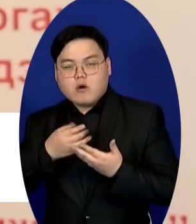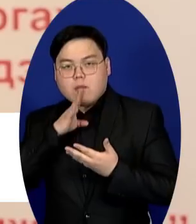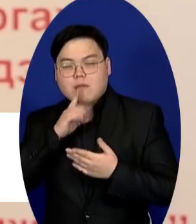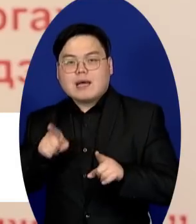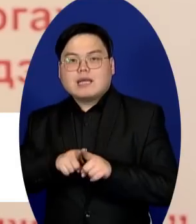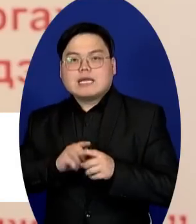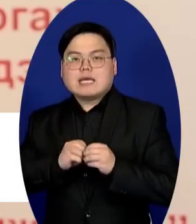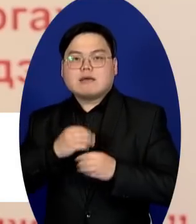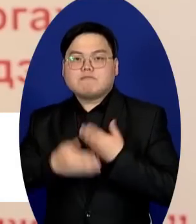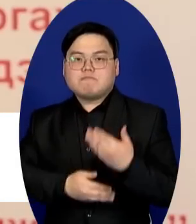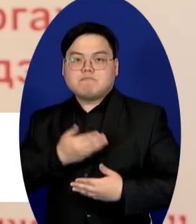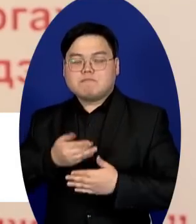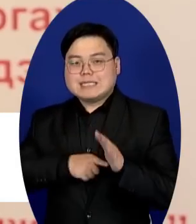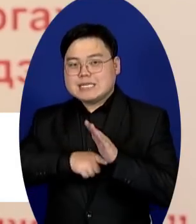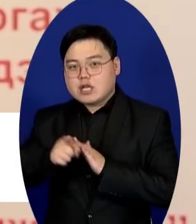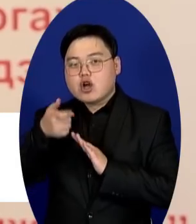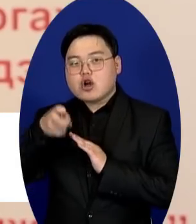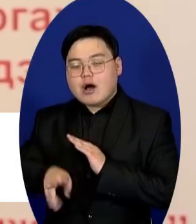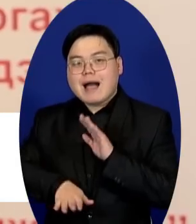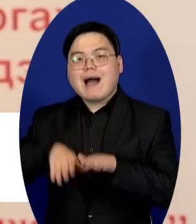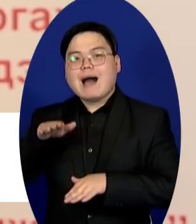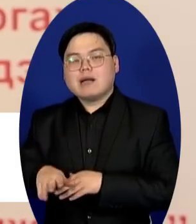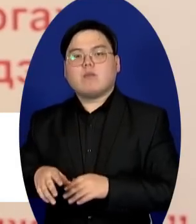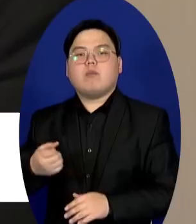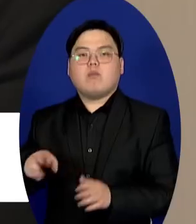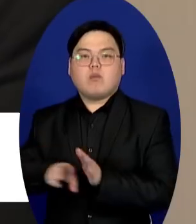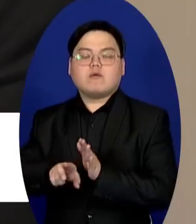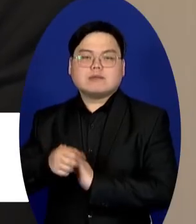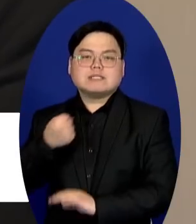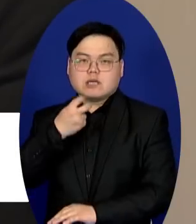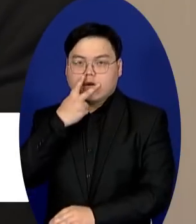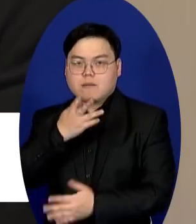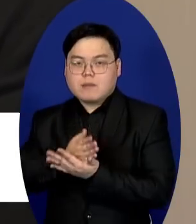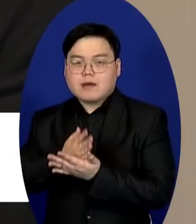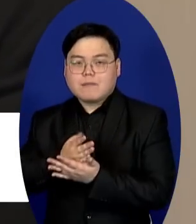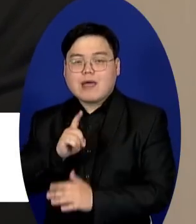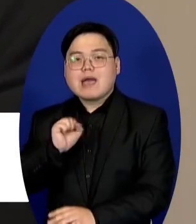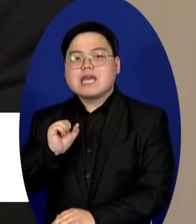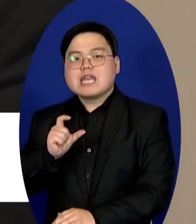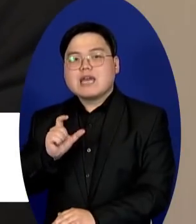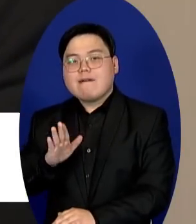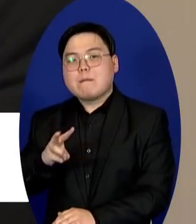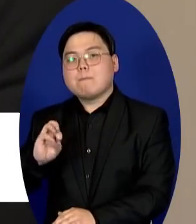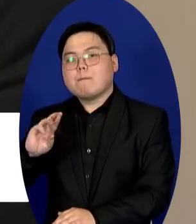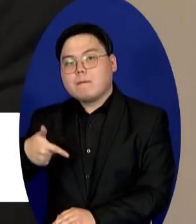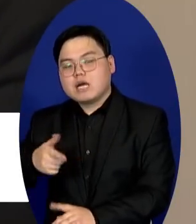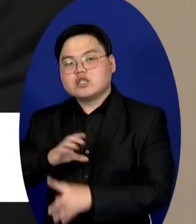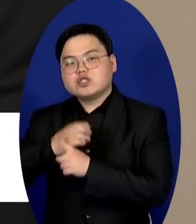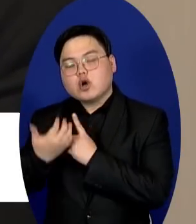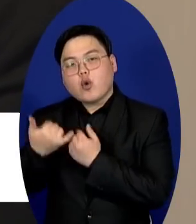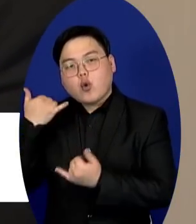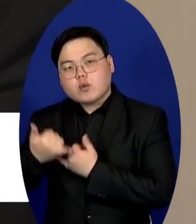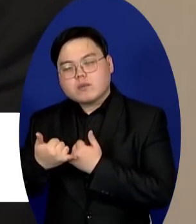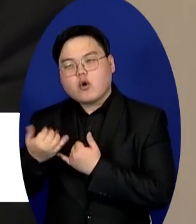бол хэрэгжүүлэх ихнийх нь одоо гол алхам болж чадна гэж үзэж байгаа. Хэв маяг ч юм уу ёс заншлаас шалтгаалаад эмэгтэйчүүдийн хүлэн зөвшөөрөх нь бол